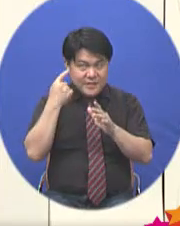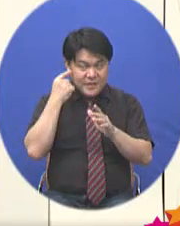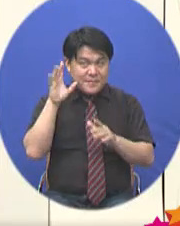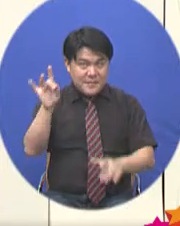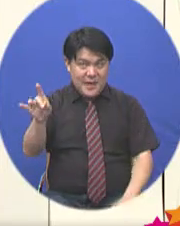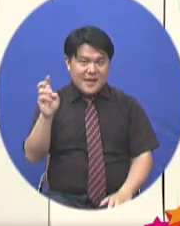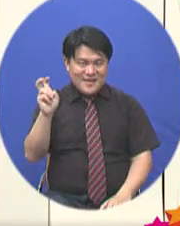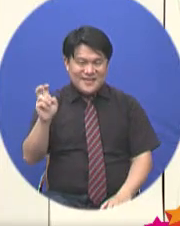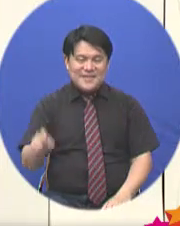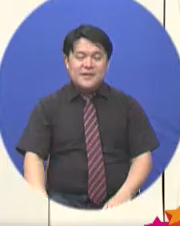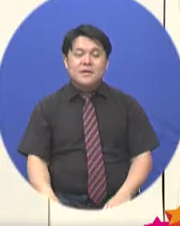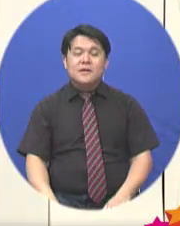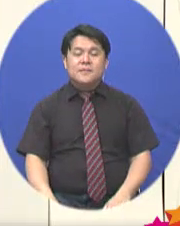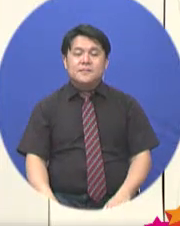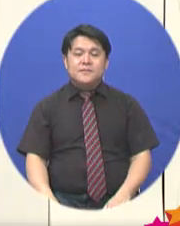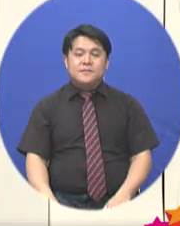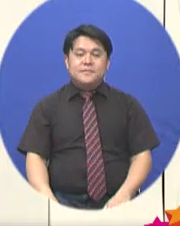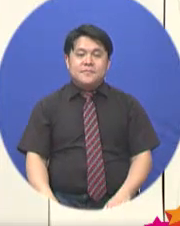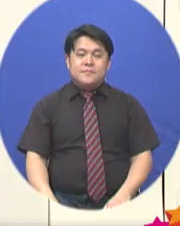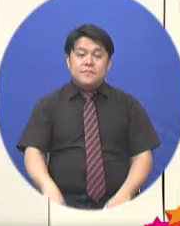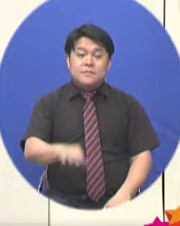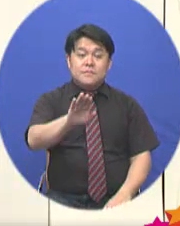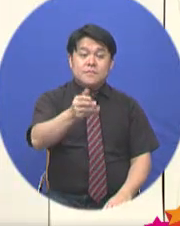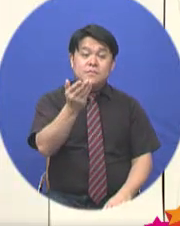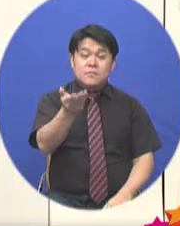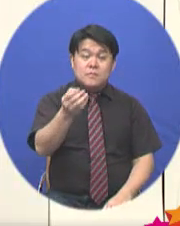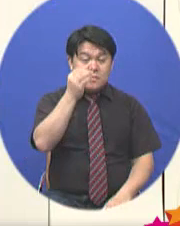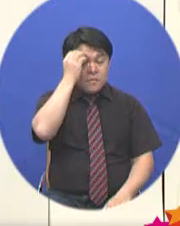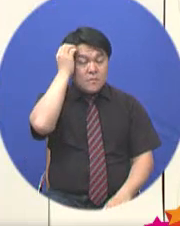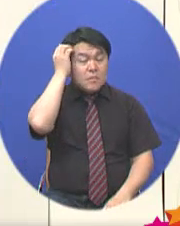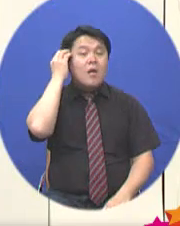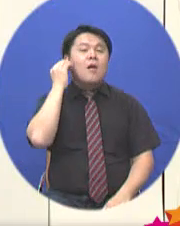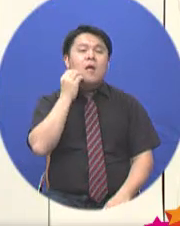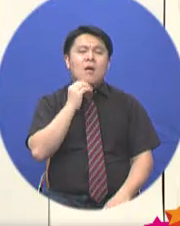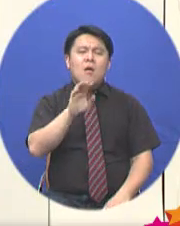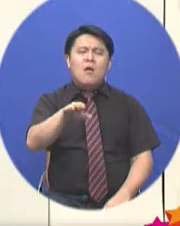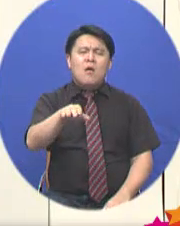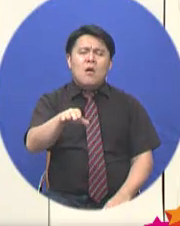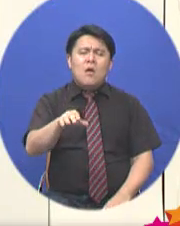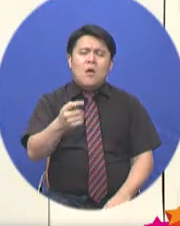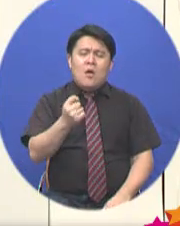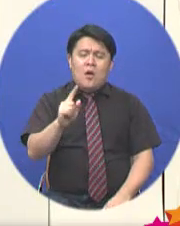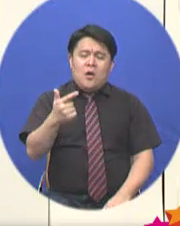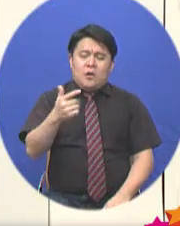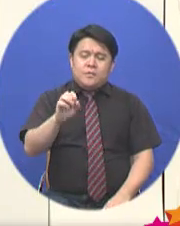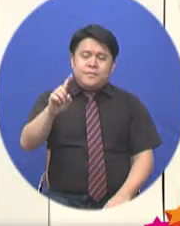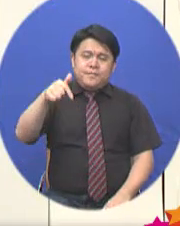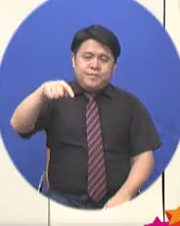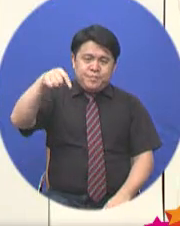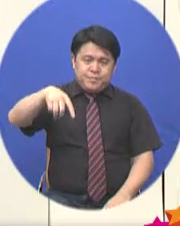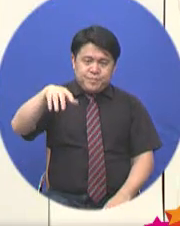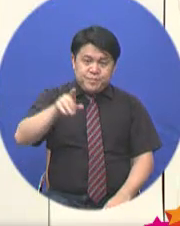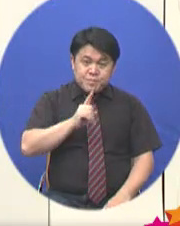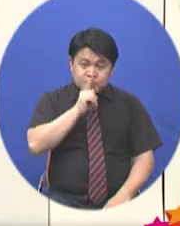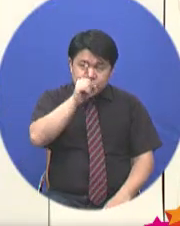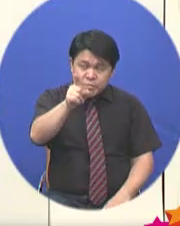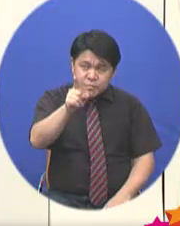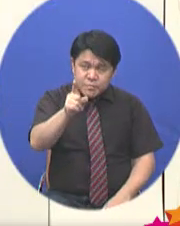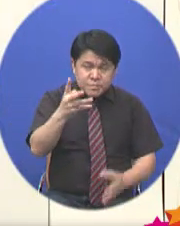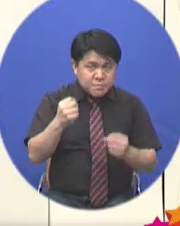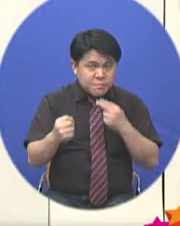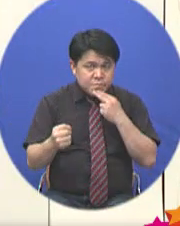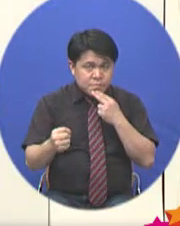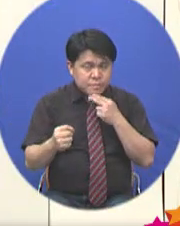같아요. 네. 유봉희님은 그 관악구에서 여기 신청하신 게